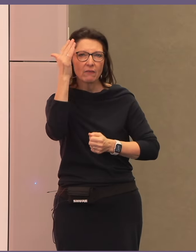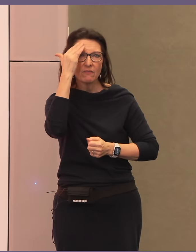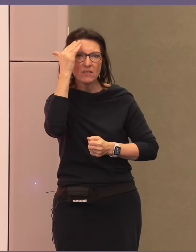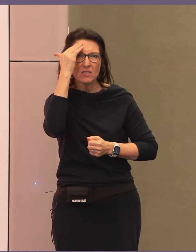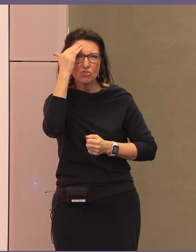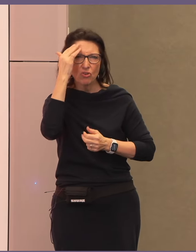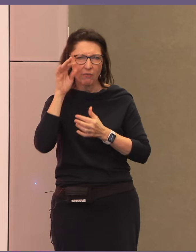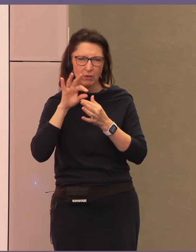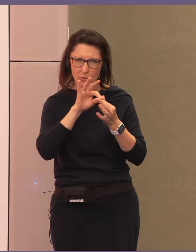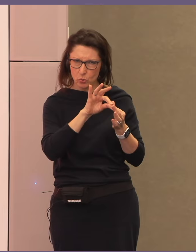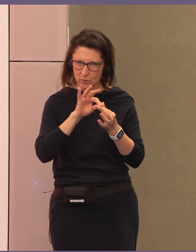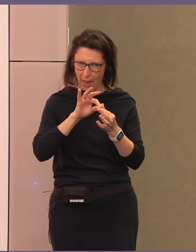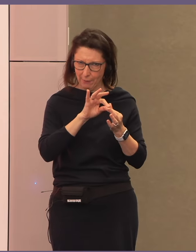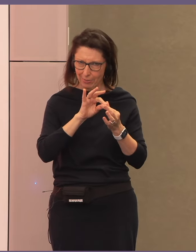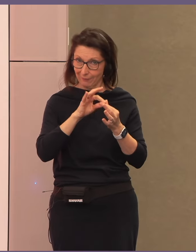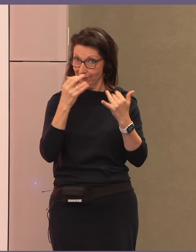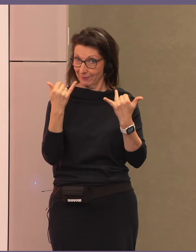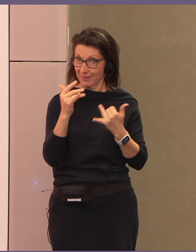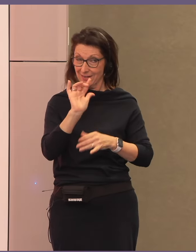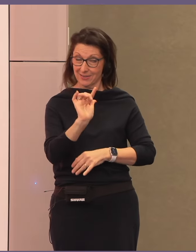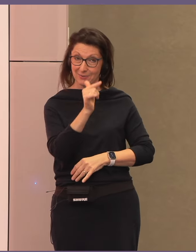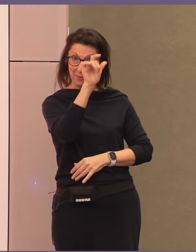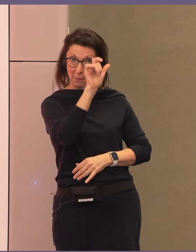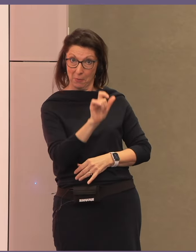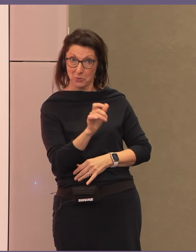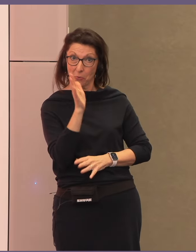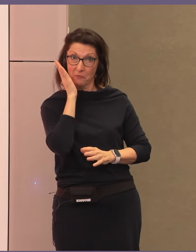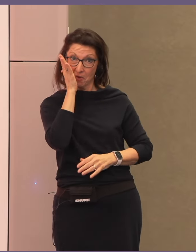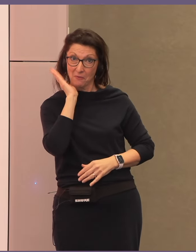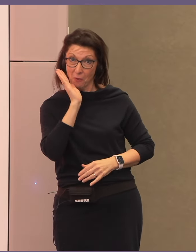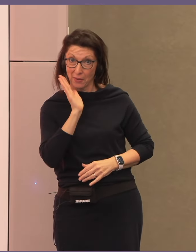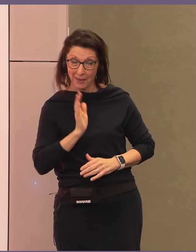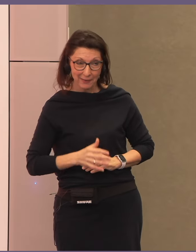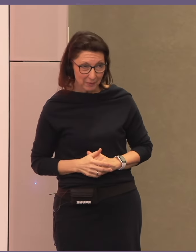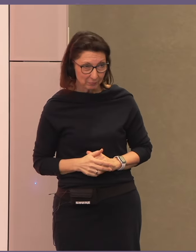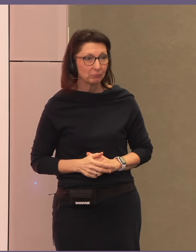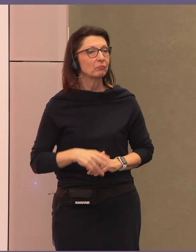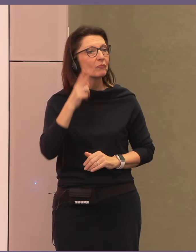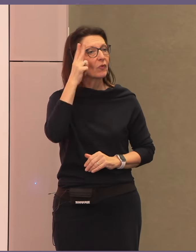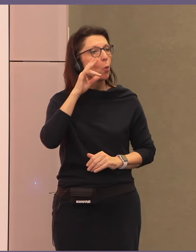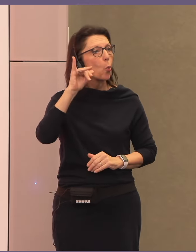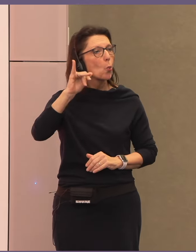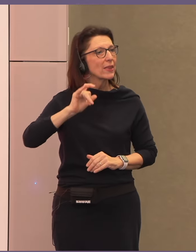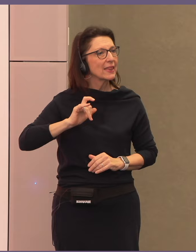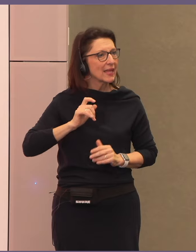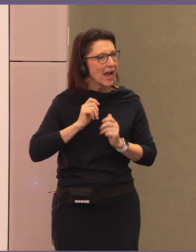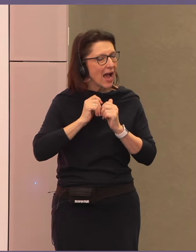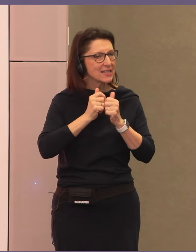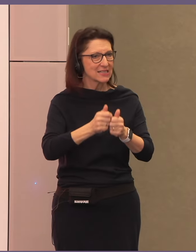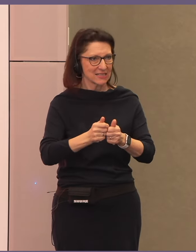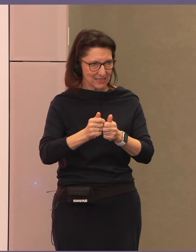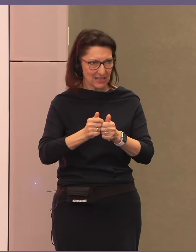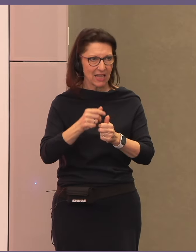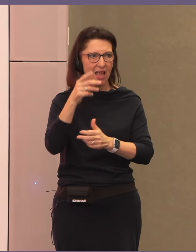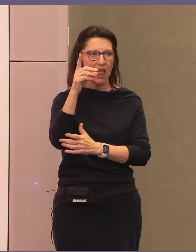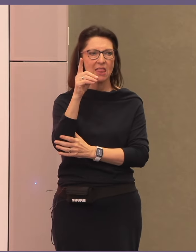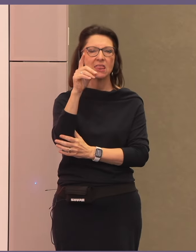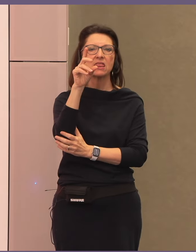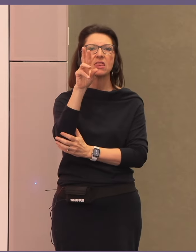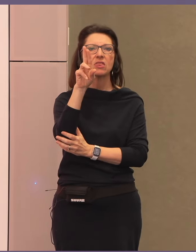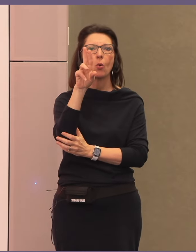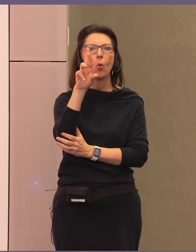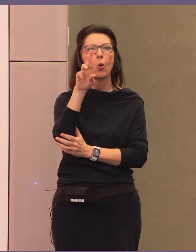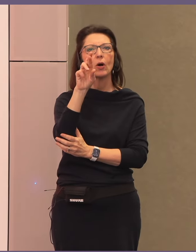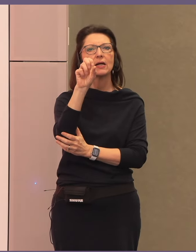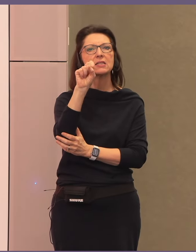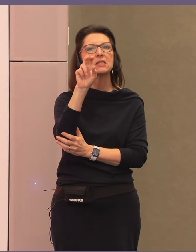zwar zur zweiten Keynote-Sprecherin Universitätsassistentin Dr. Aishe Dursun. Sie hat